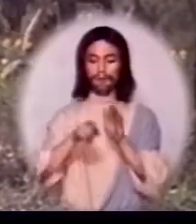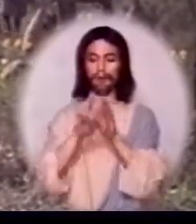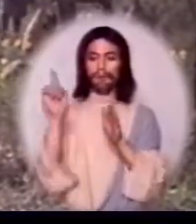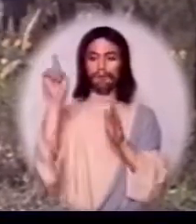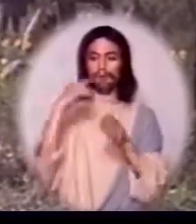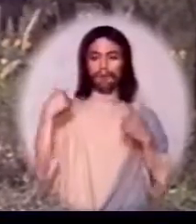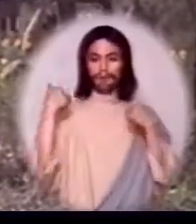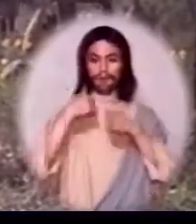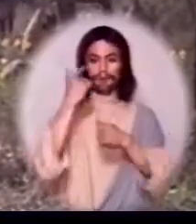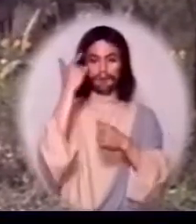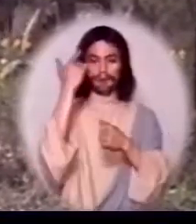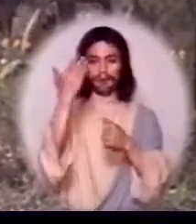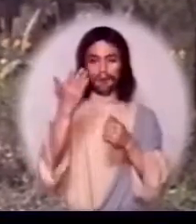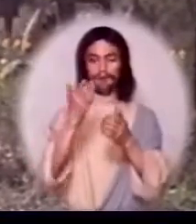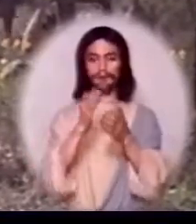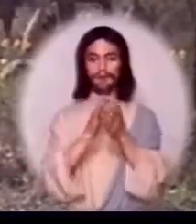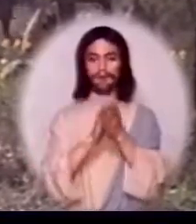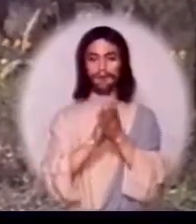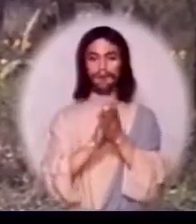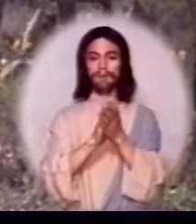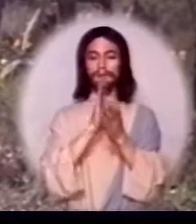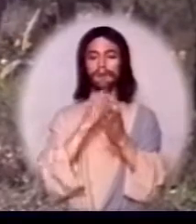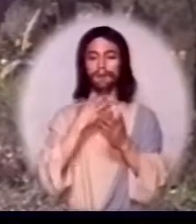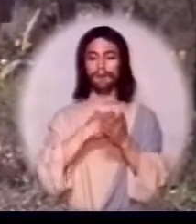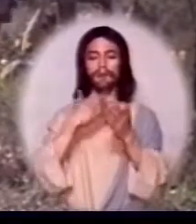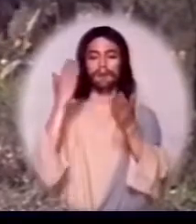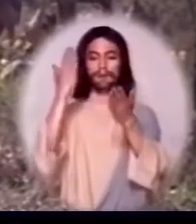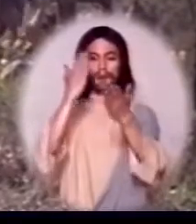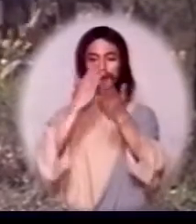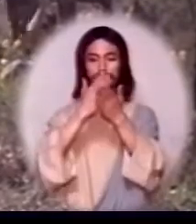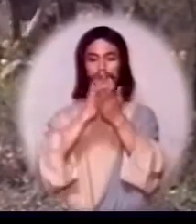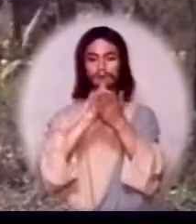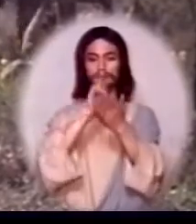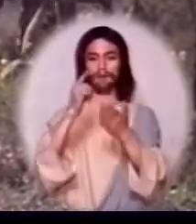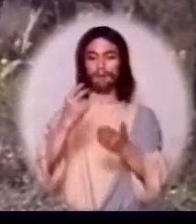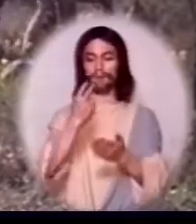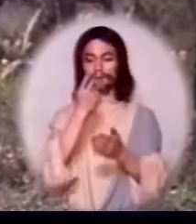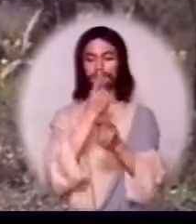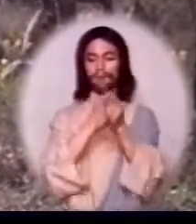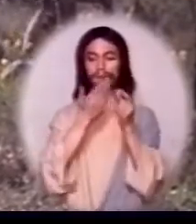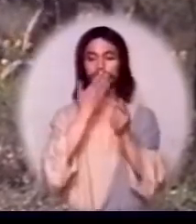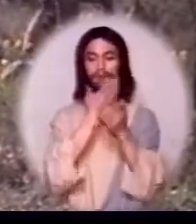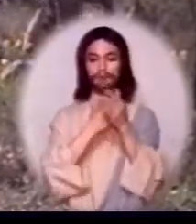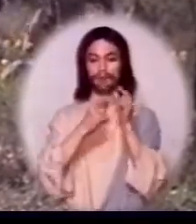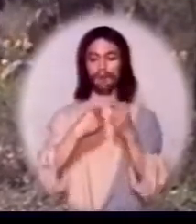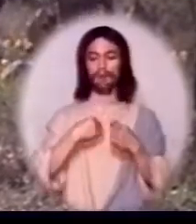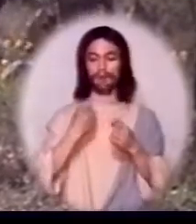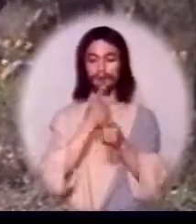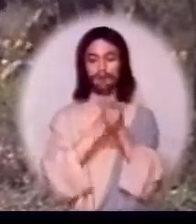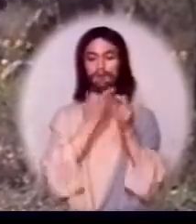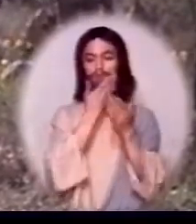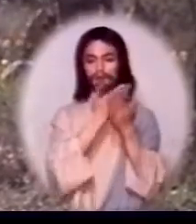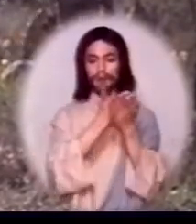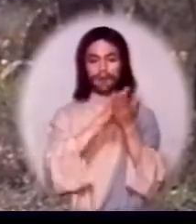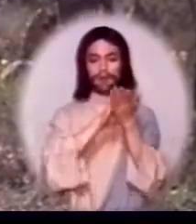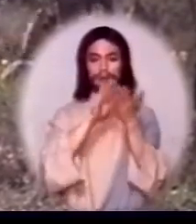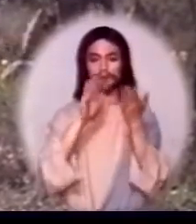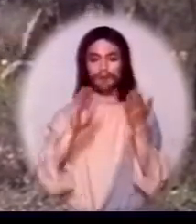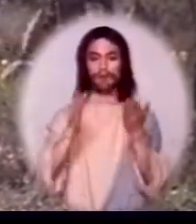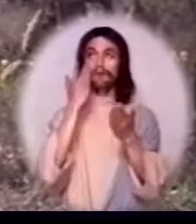몸을 위하여 무엇을 입을까? 결코 염려하지 말라. 목숨이 음식보다 중하고 몸이 의복보다